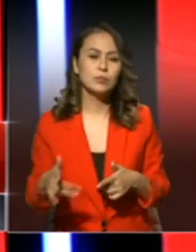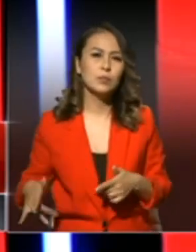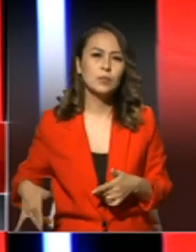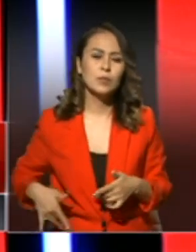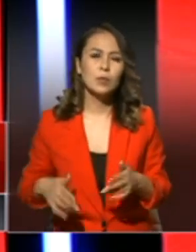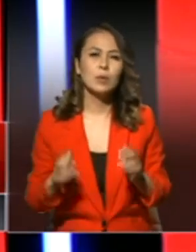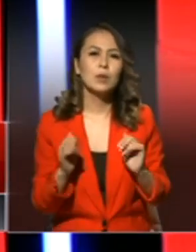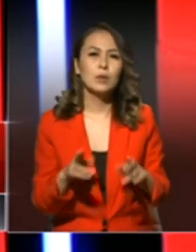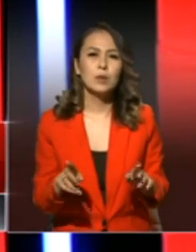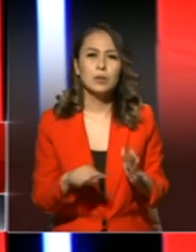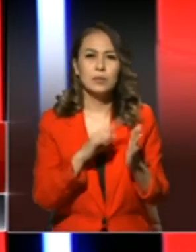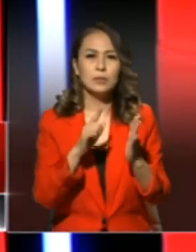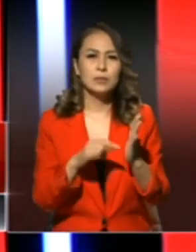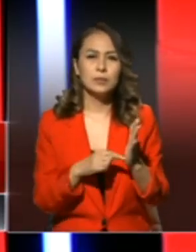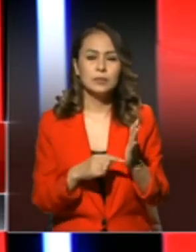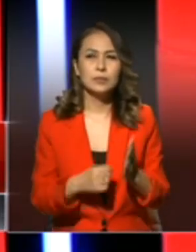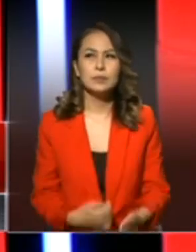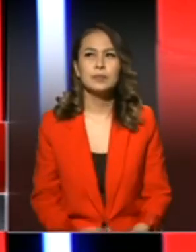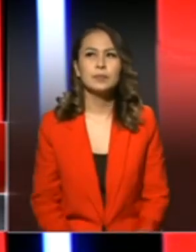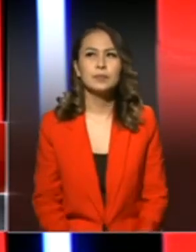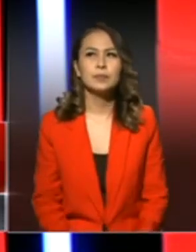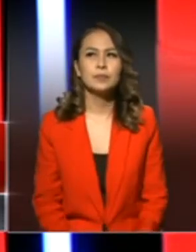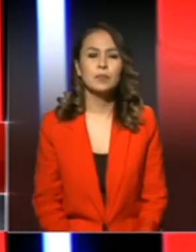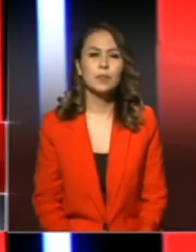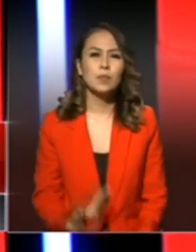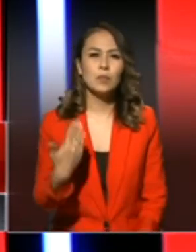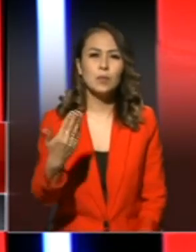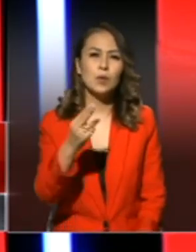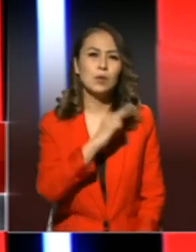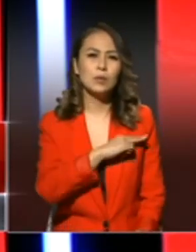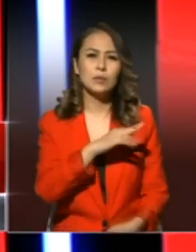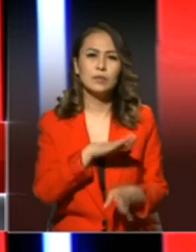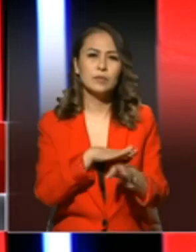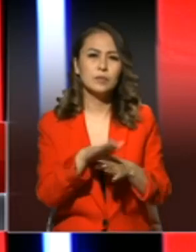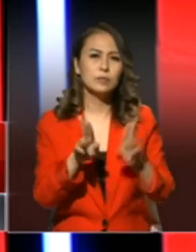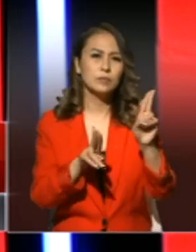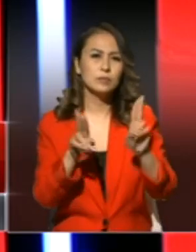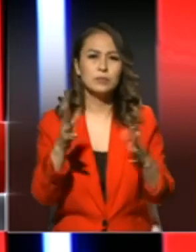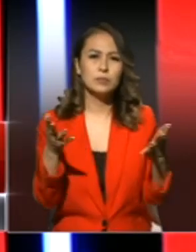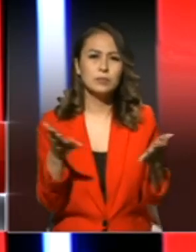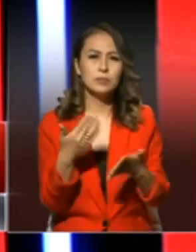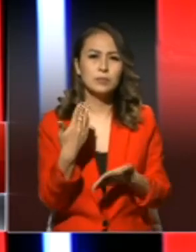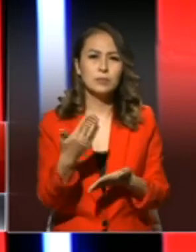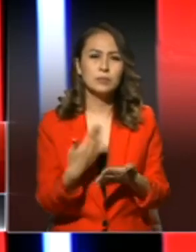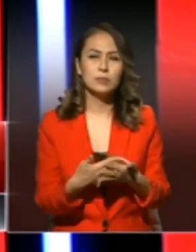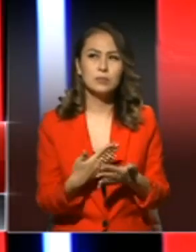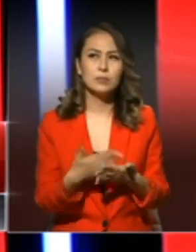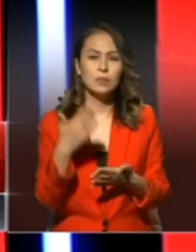қалай? Бұлардағы механизм қалай жүзеге асты? Анар ханым, сіз